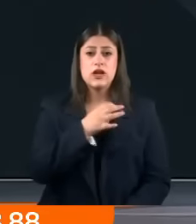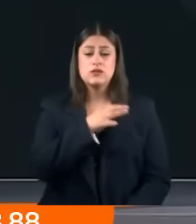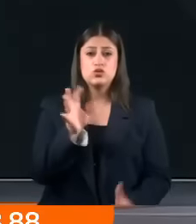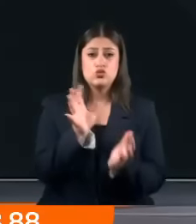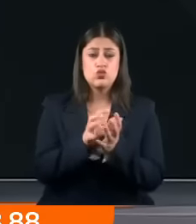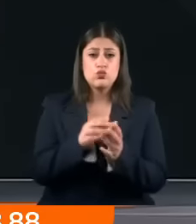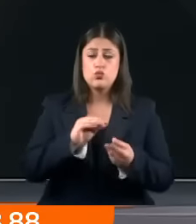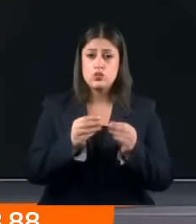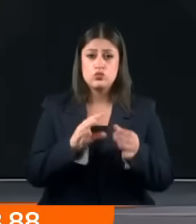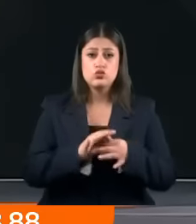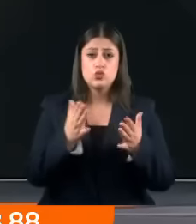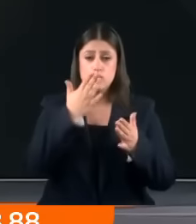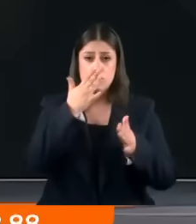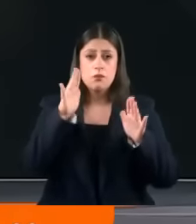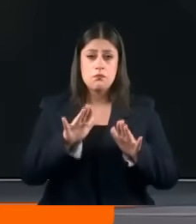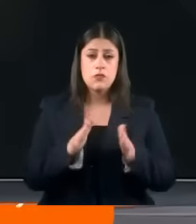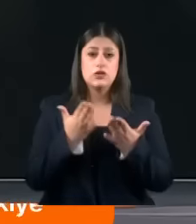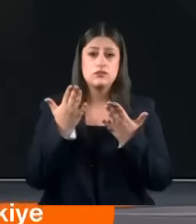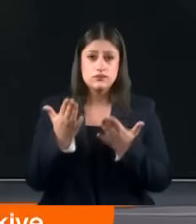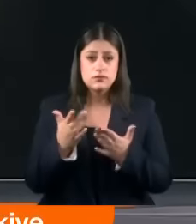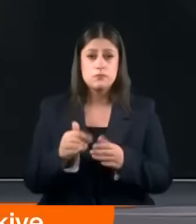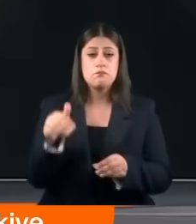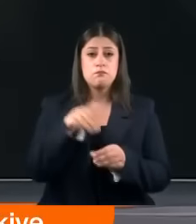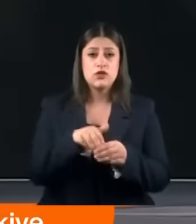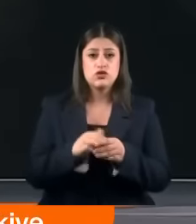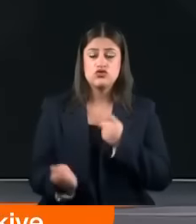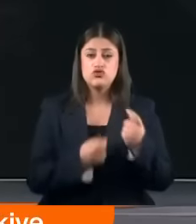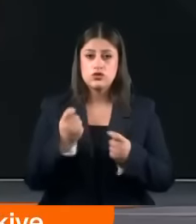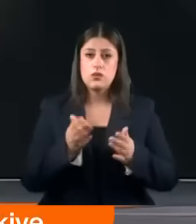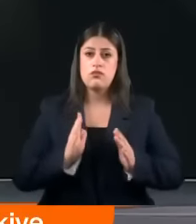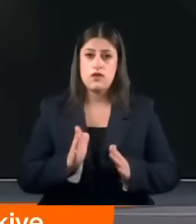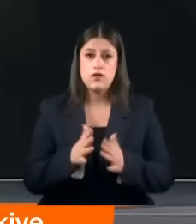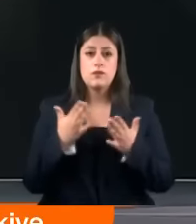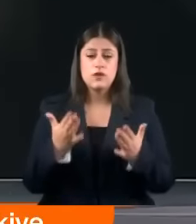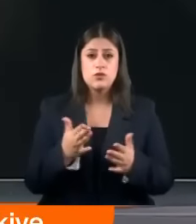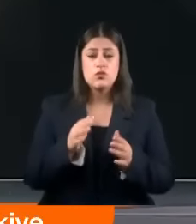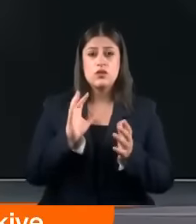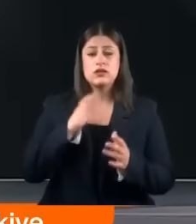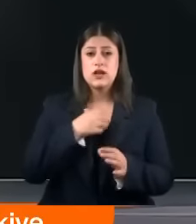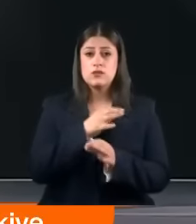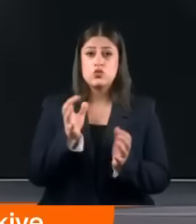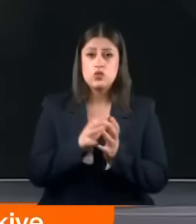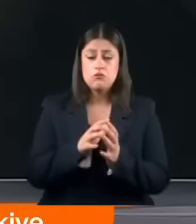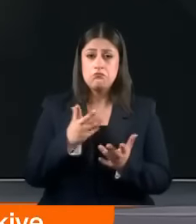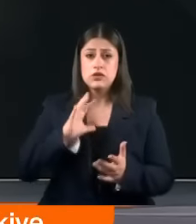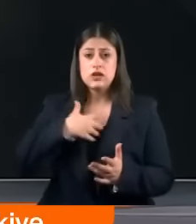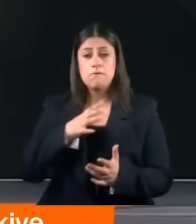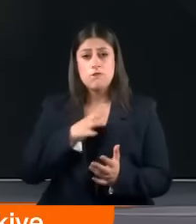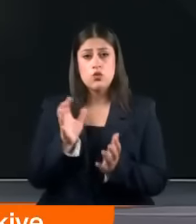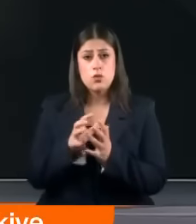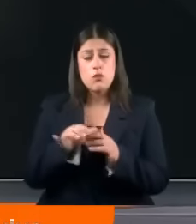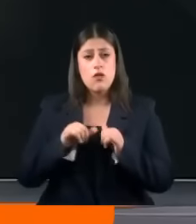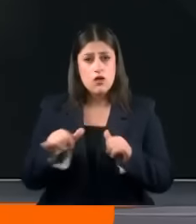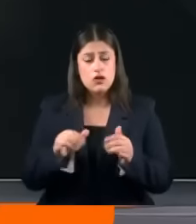köpek sorunu çözüm bekleyen meselelerin başında geliyor malum. Mecliste çalışmalar sürüyor. Tabii başıboş köpekler kadar sahipli köpekler de zaman